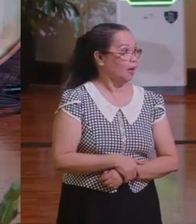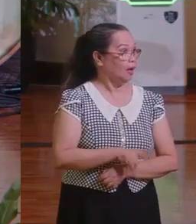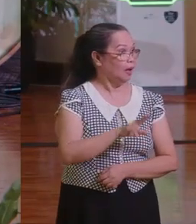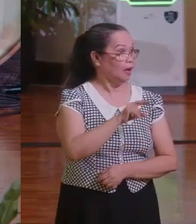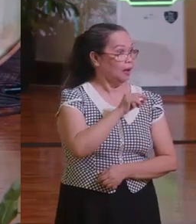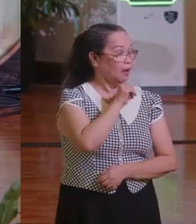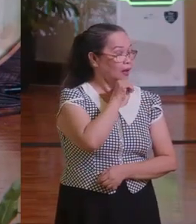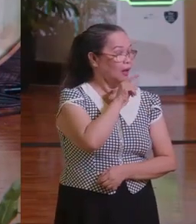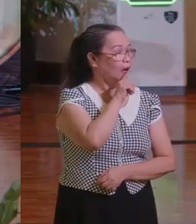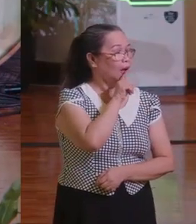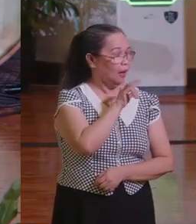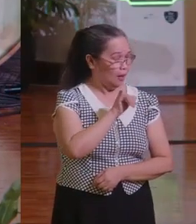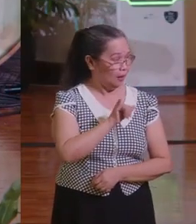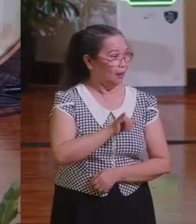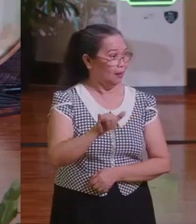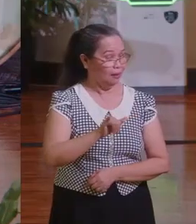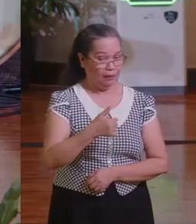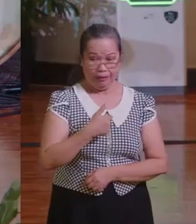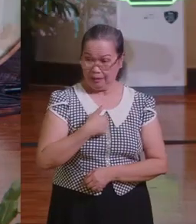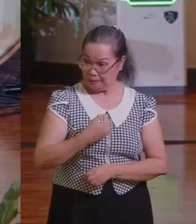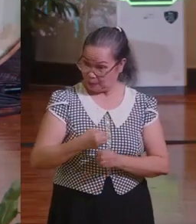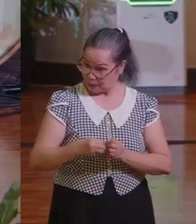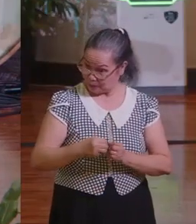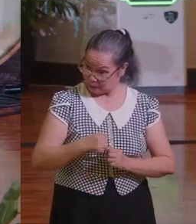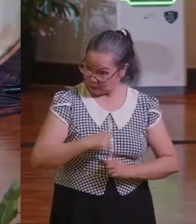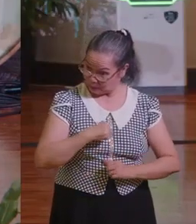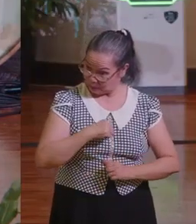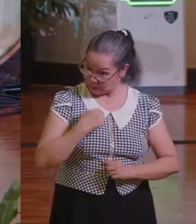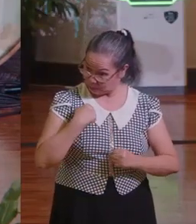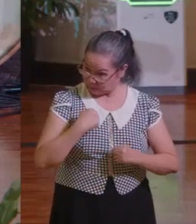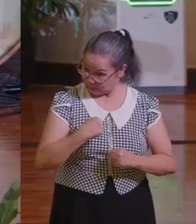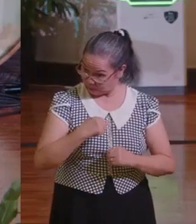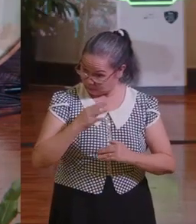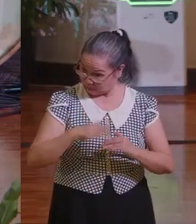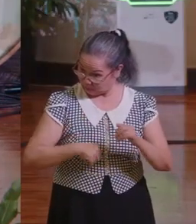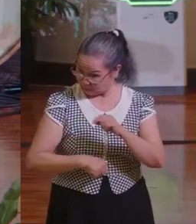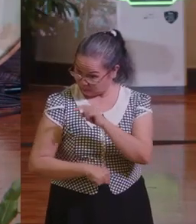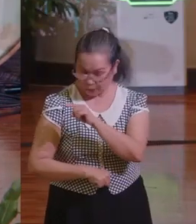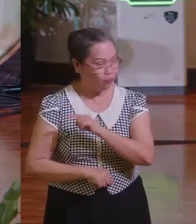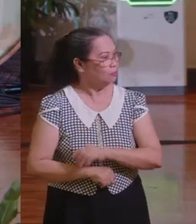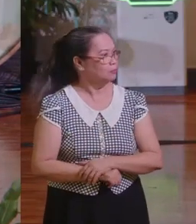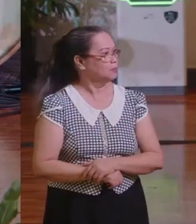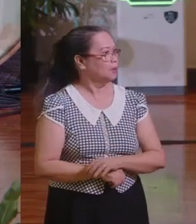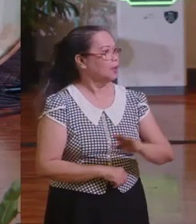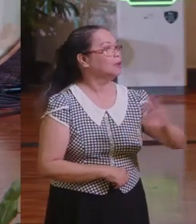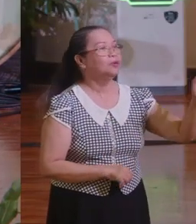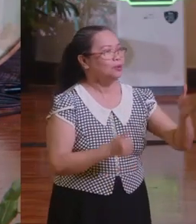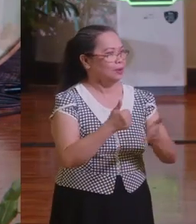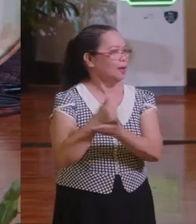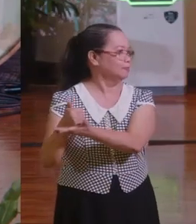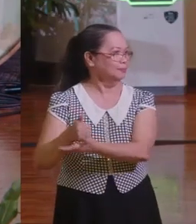ito kasi mas magaling ako sa kanya. Mas matibay ako sa kanya. Huwag ka nang tumulong.